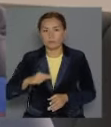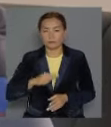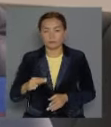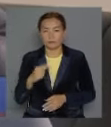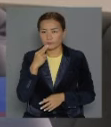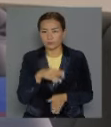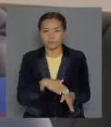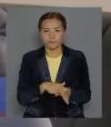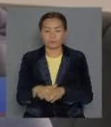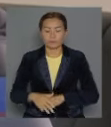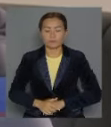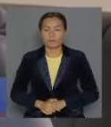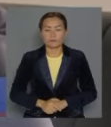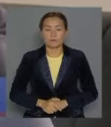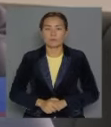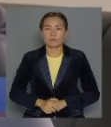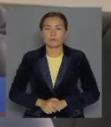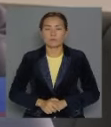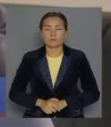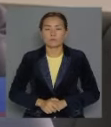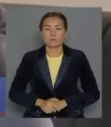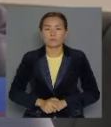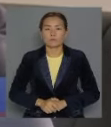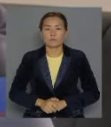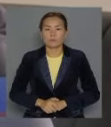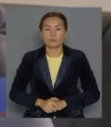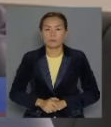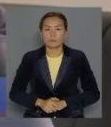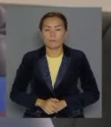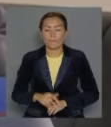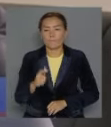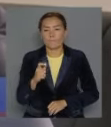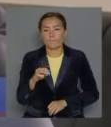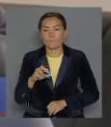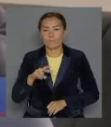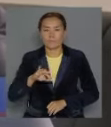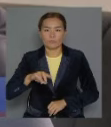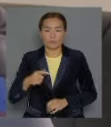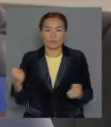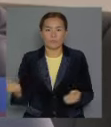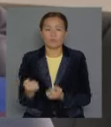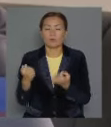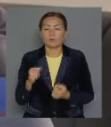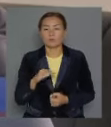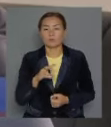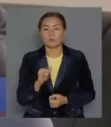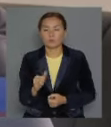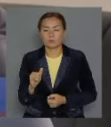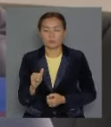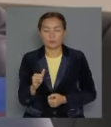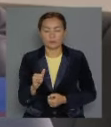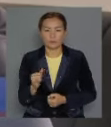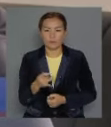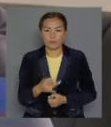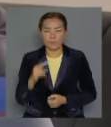сапалы орындалуы. Осы орайда холдингтің қолдауымен Атырау